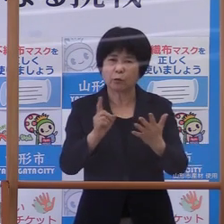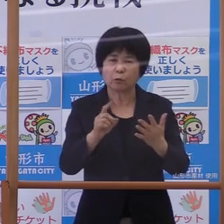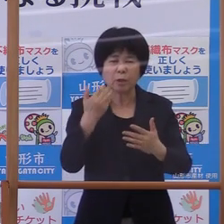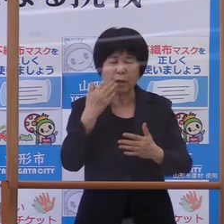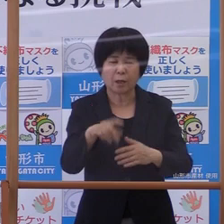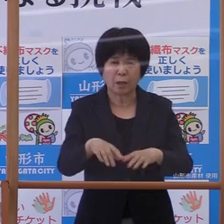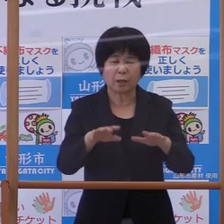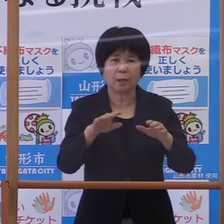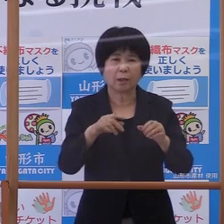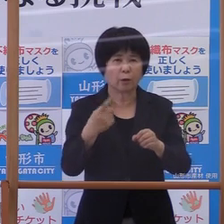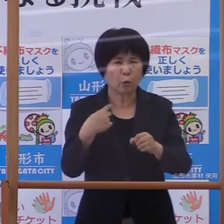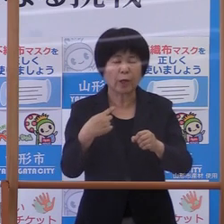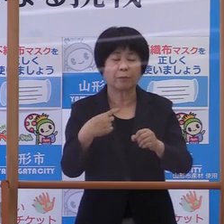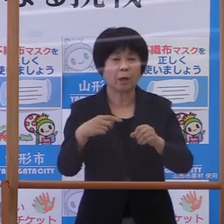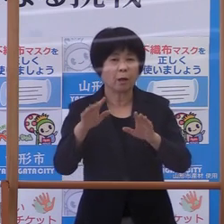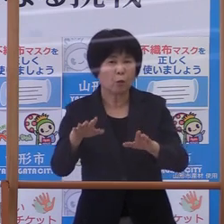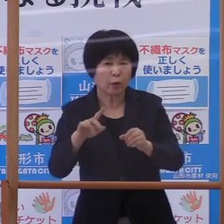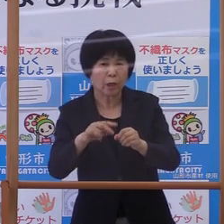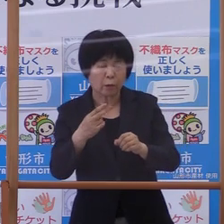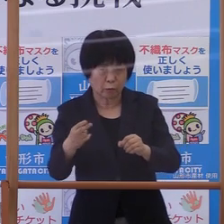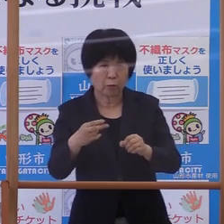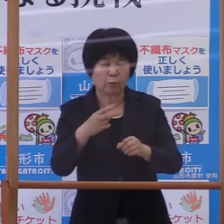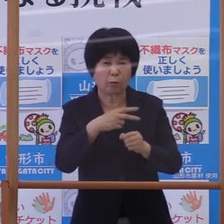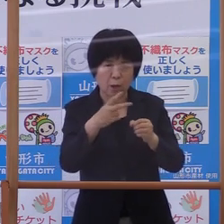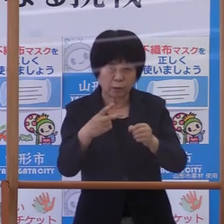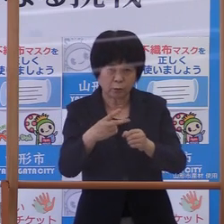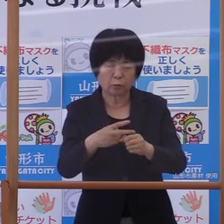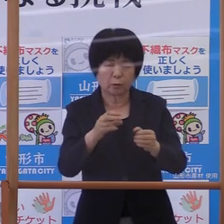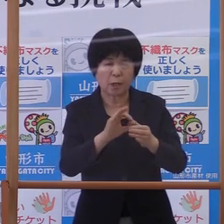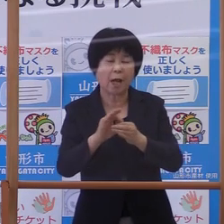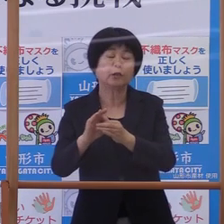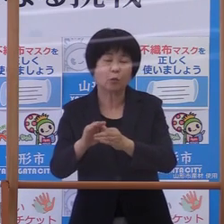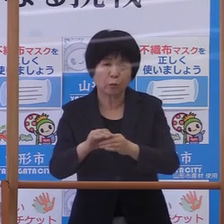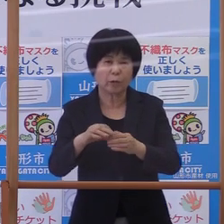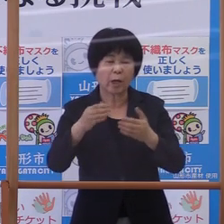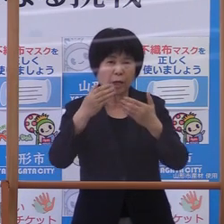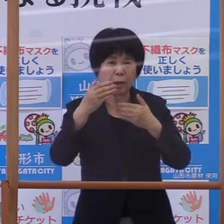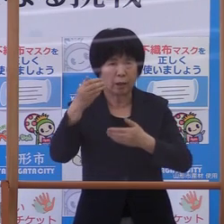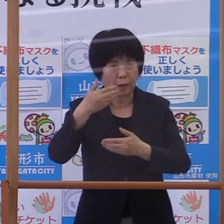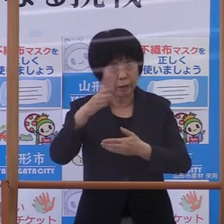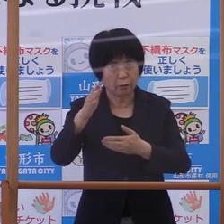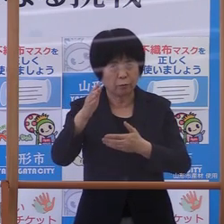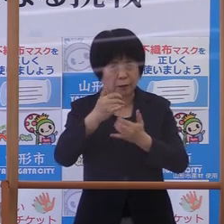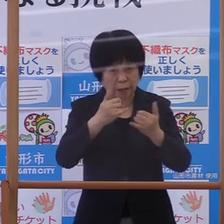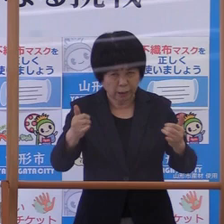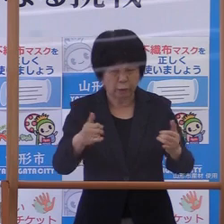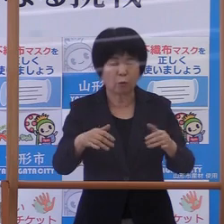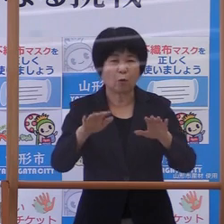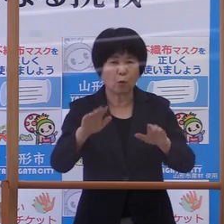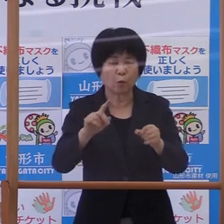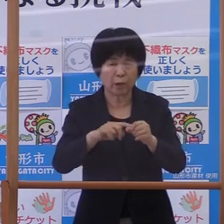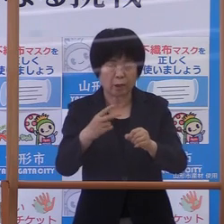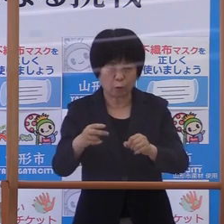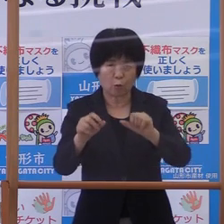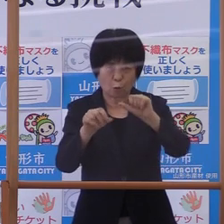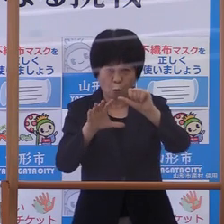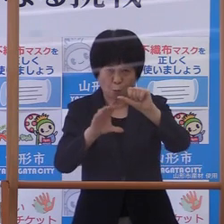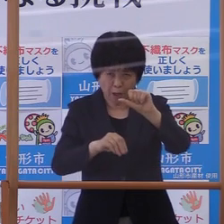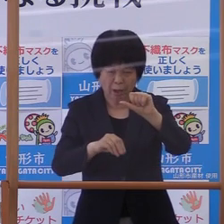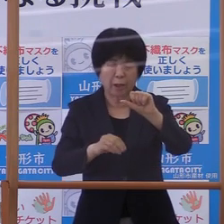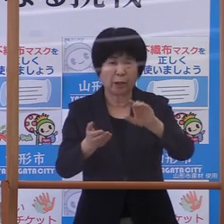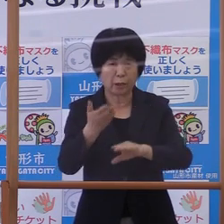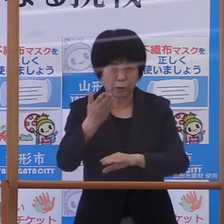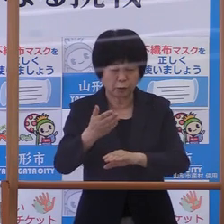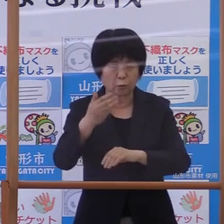年度、今年度と2年連続で寄付された方、または今年度に5万円以上のご寄付をいただいた方で、定員は500